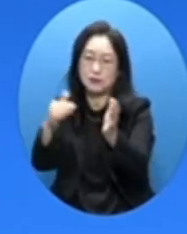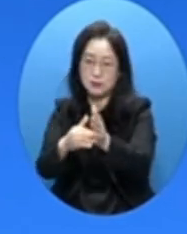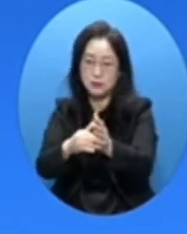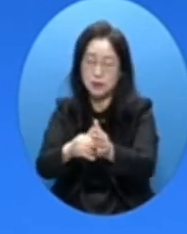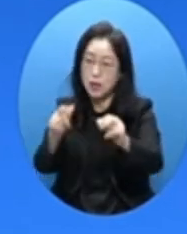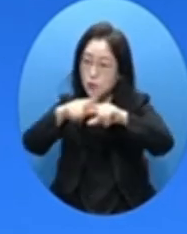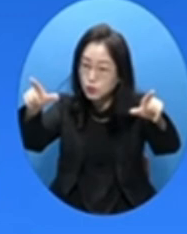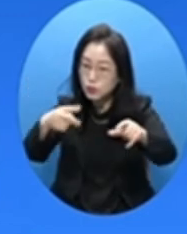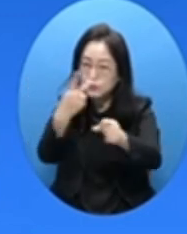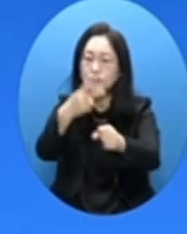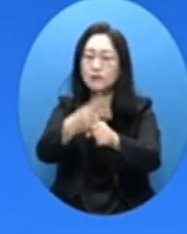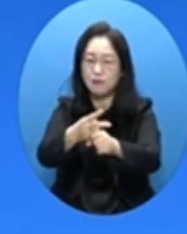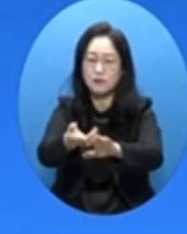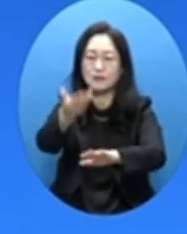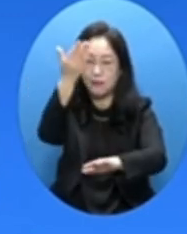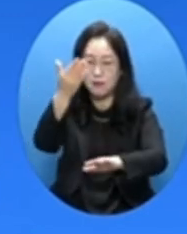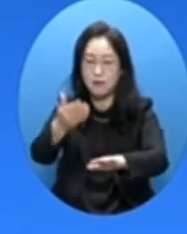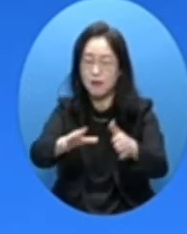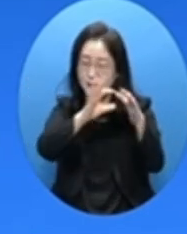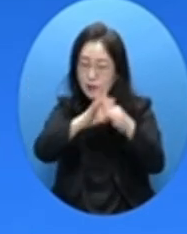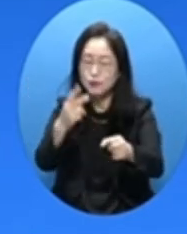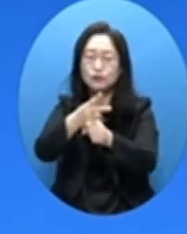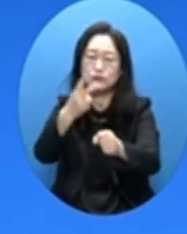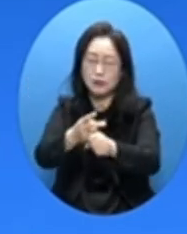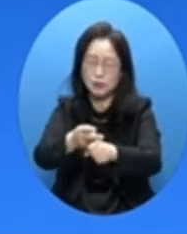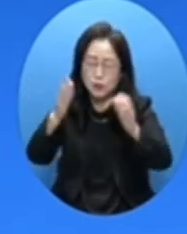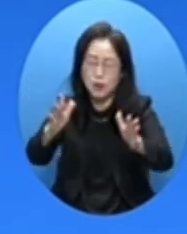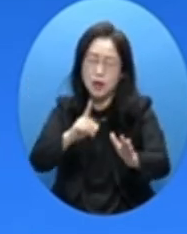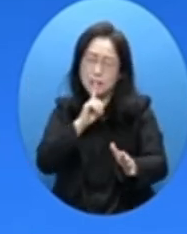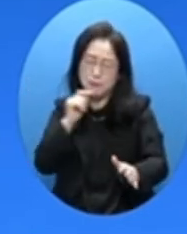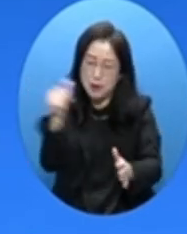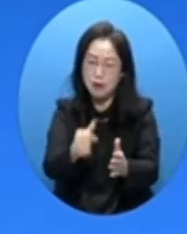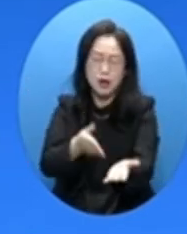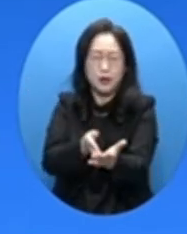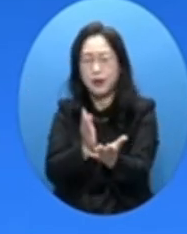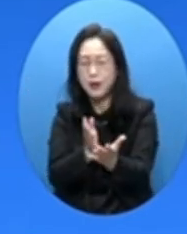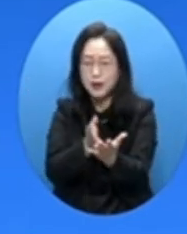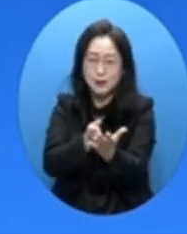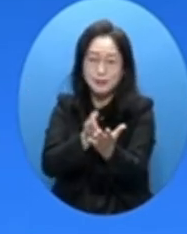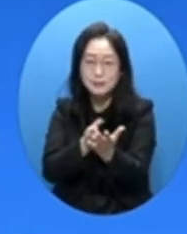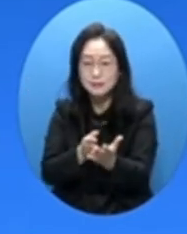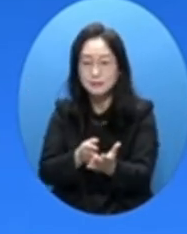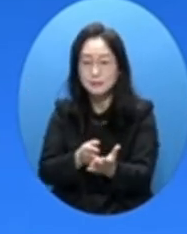설교를 시작하시면 2시간을 하셨습니다 2시간을 하시는데 얼마나 빠른 몫으로 설결하시는지